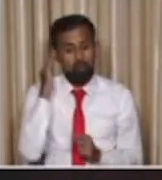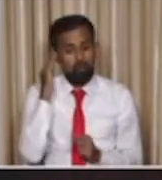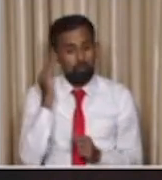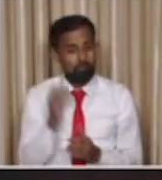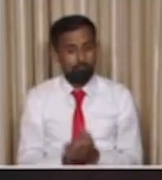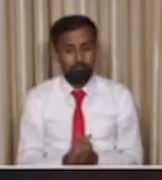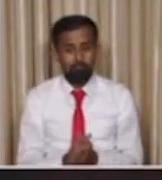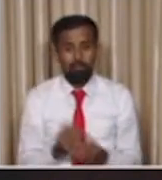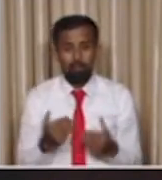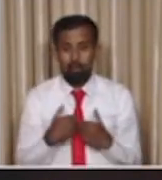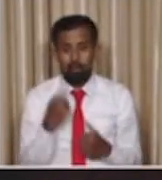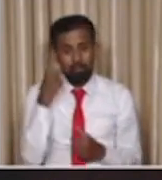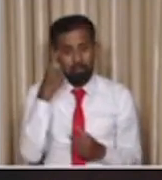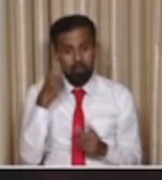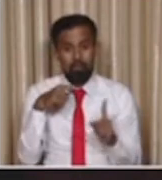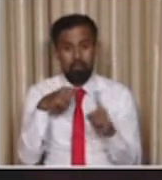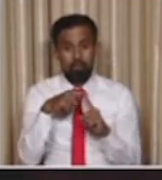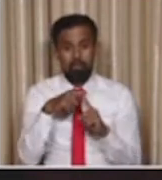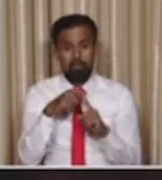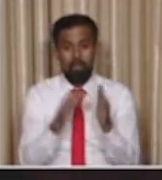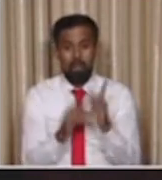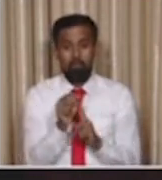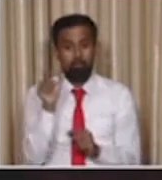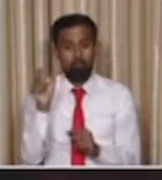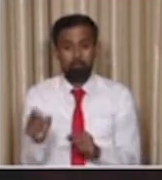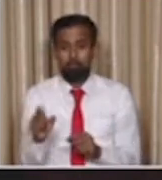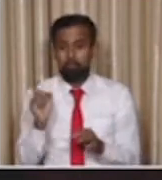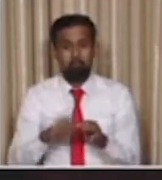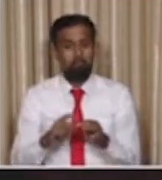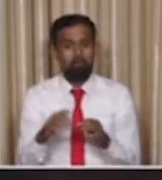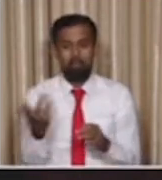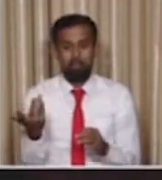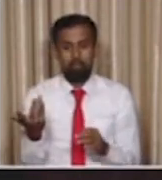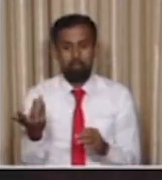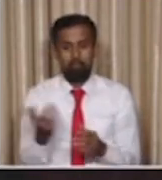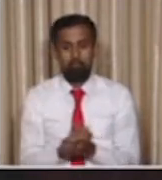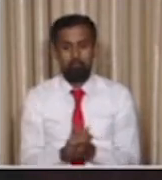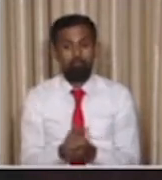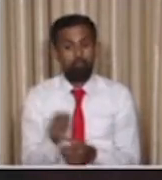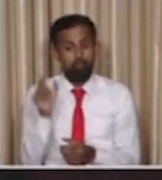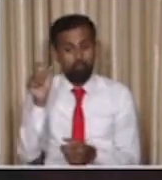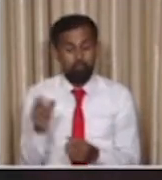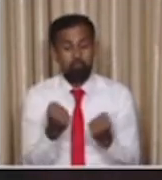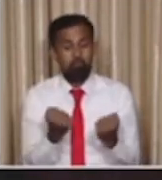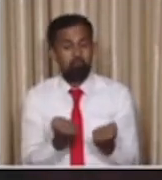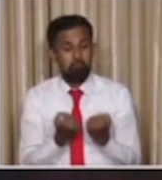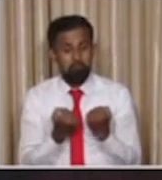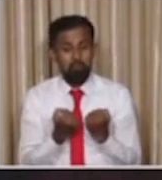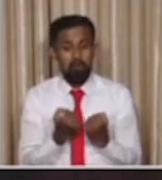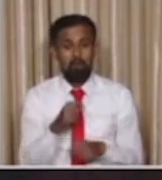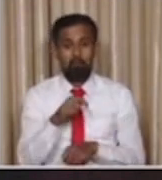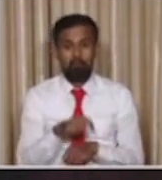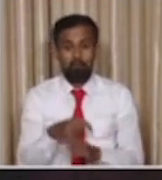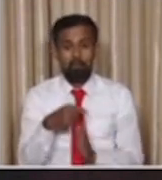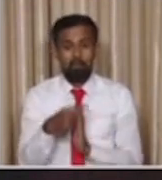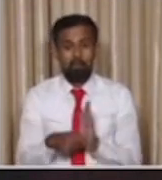මන්ත්‍රීතුමියනි අපි දන්නවා කෙහෙලිය රඹුක්කැල්ල ඇමතුමාගේ නෙවෙයි මේ ප්‍රශ්නේ තියෙන්නේ එතුමා ඊටාම අභියෝගයක් තියෙන වෙලාවේ